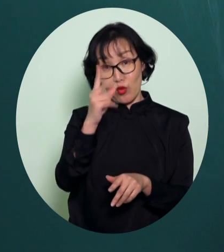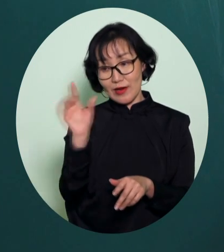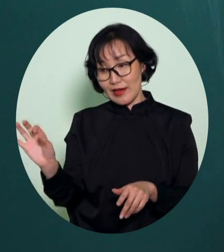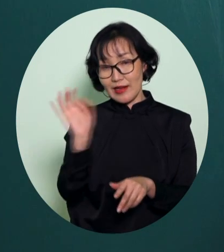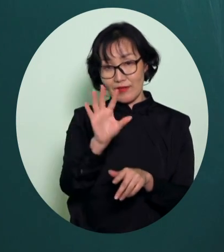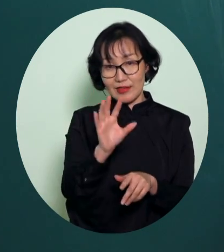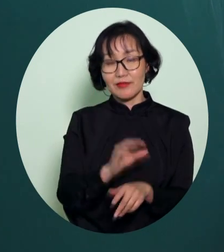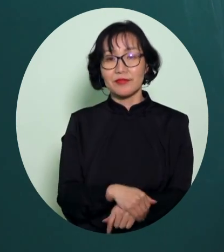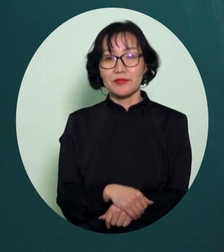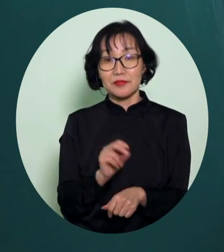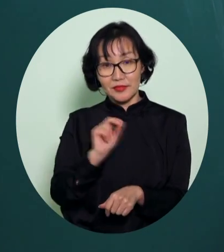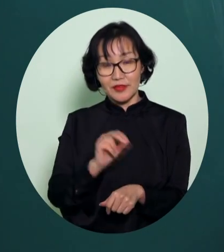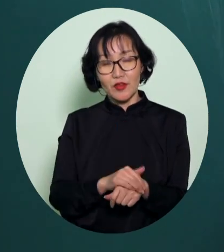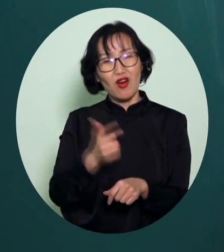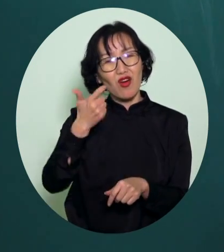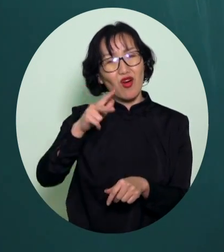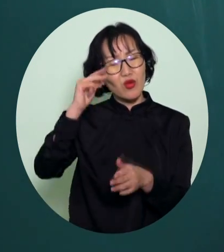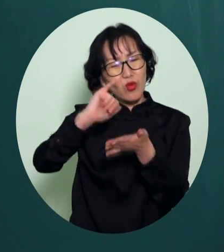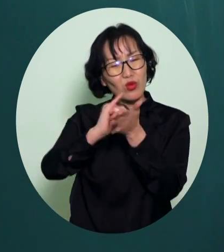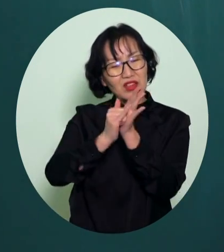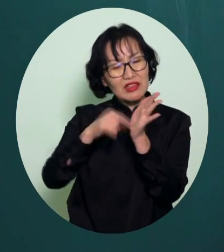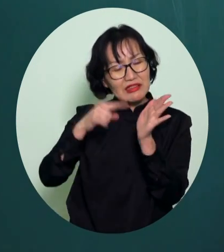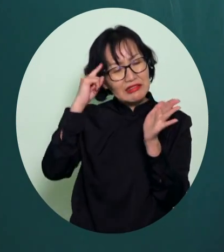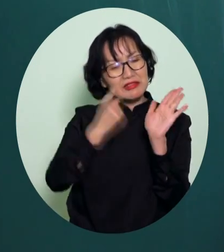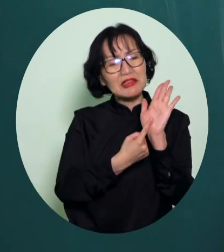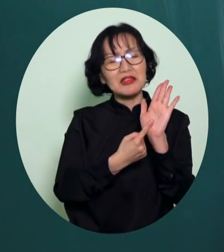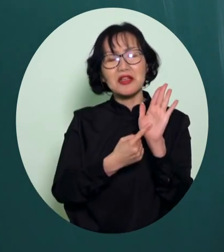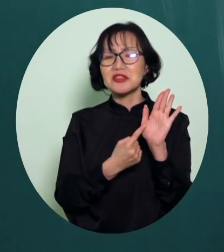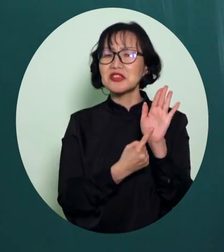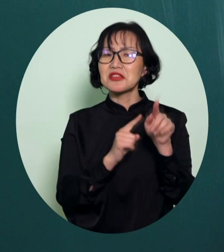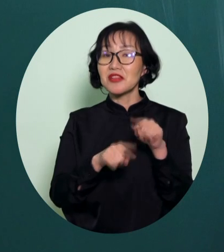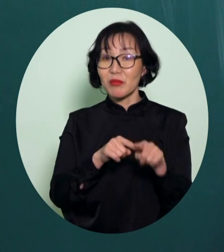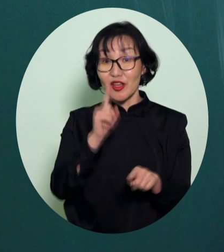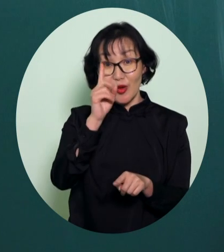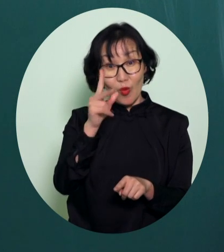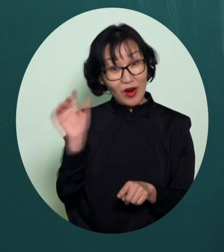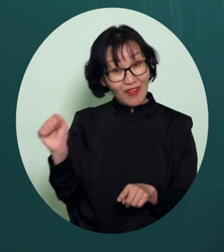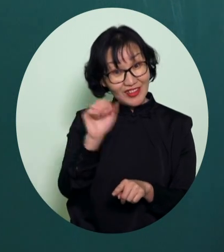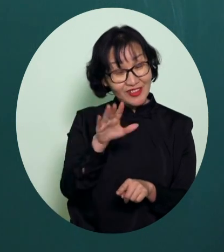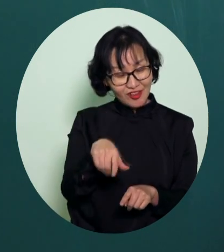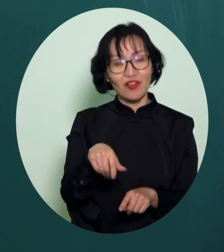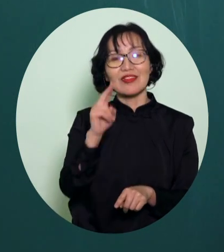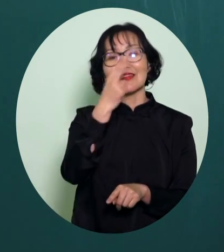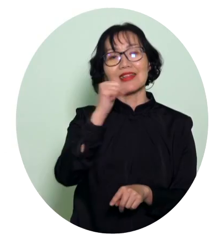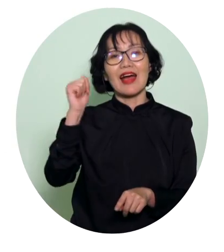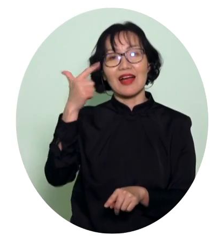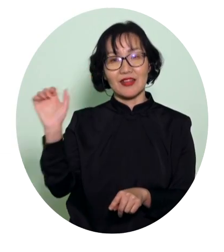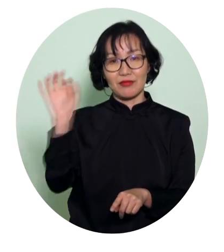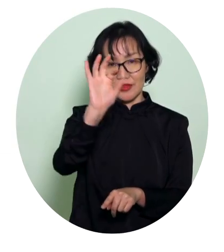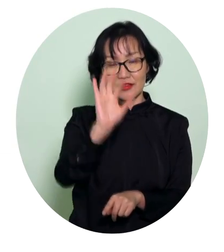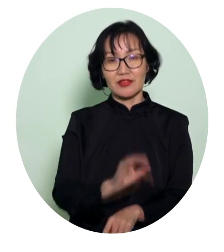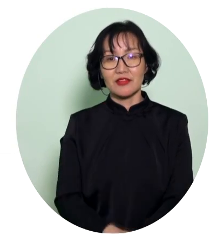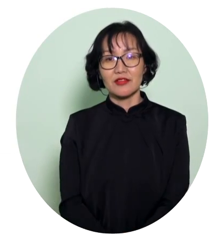За гол утга санааг илэрхийлж байгаа үгнүүд байдаг ч яас нэ. Машин даа гэсэн үг бичээ.